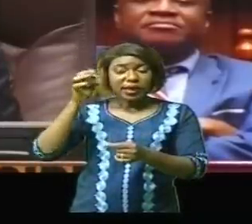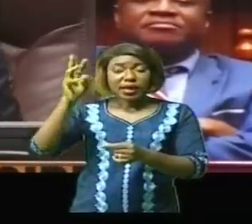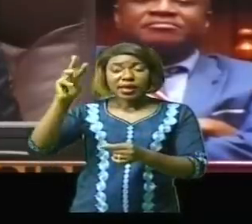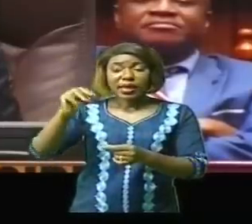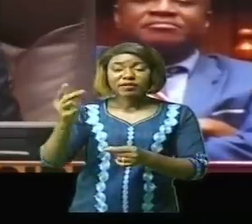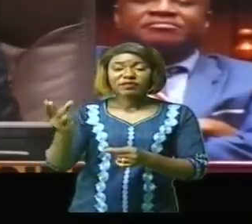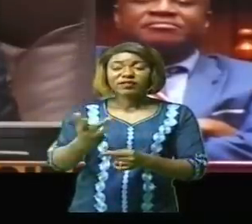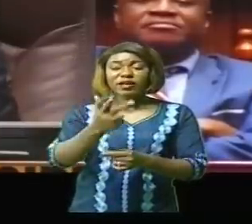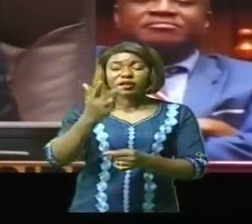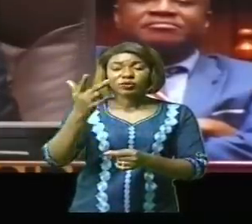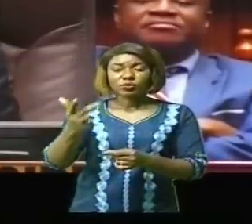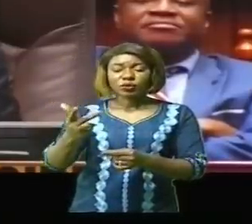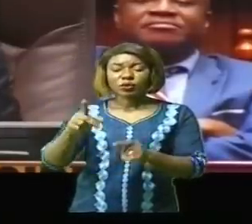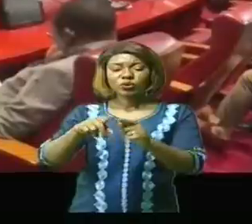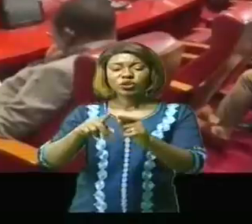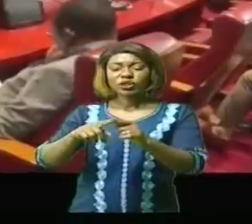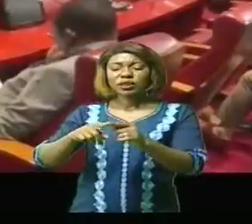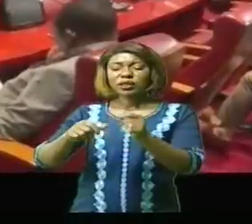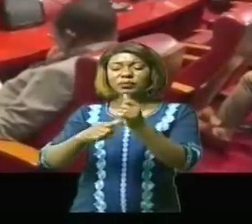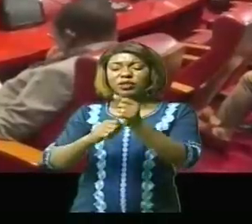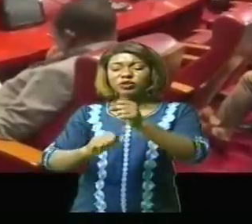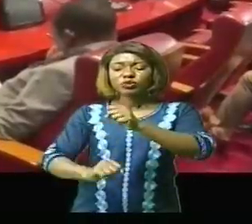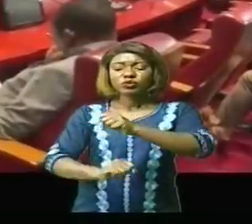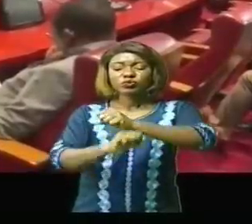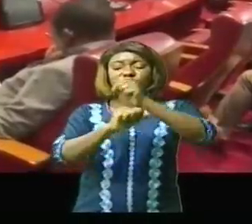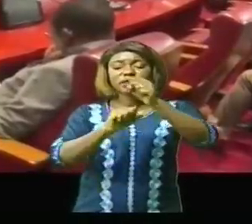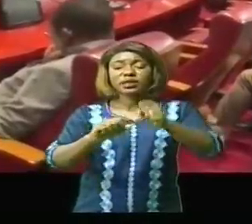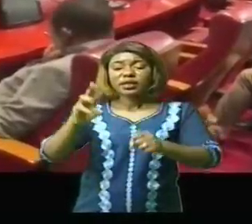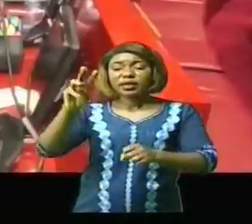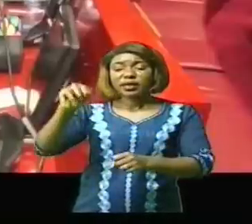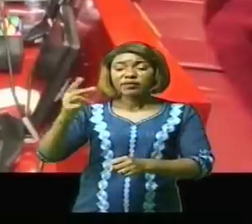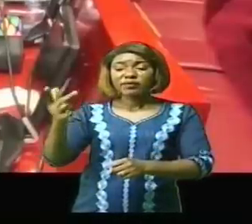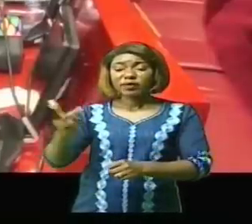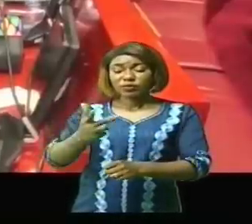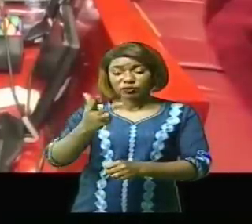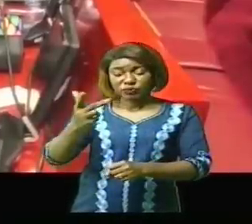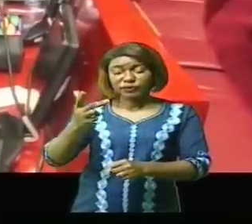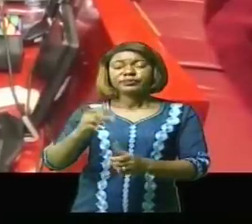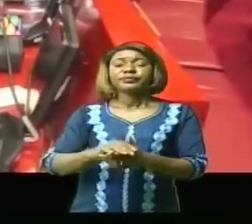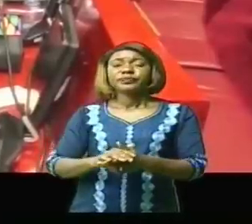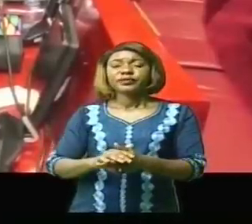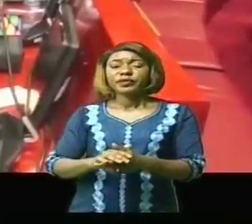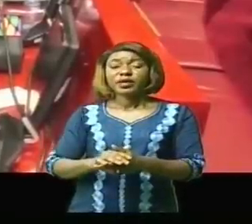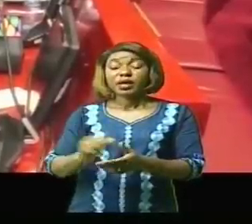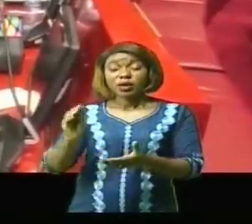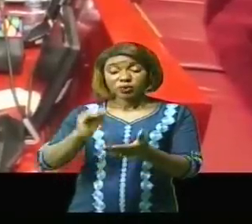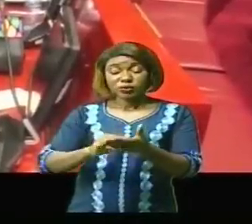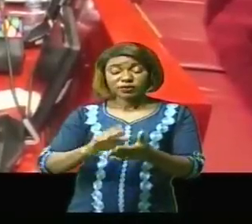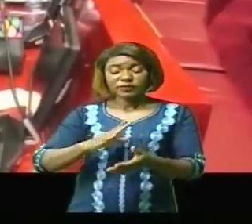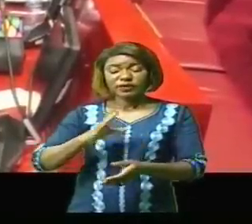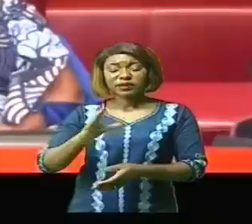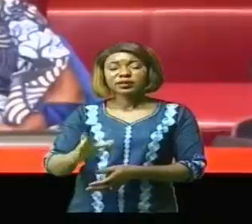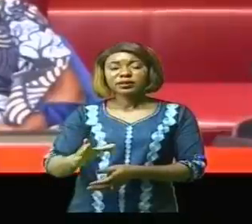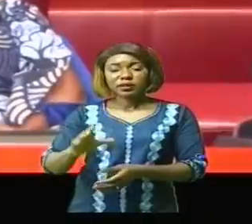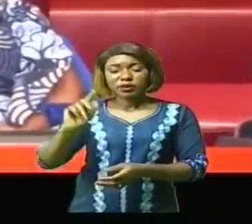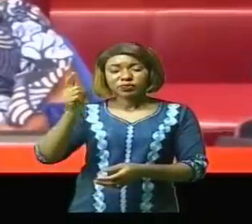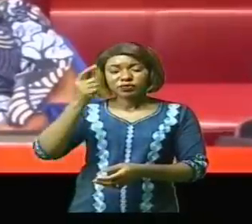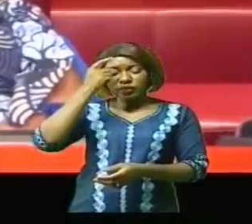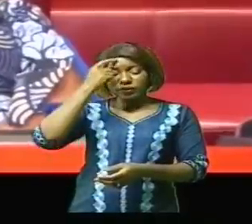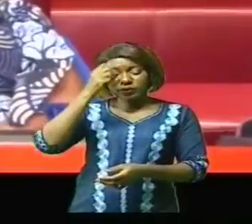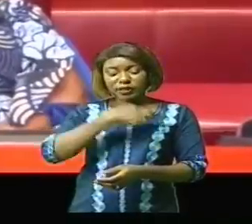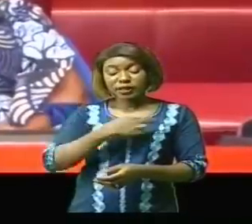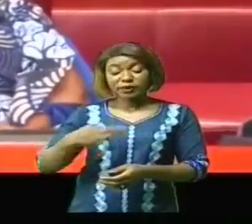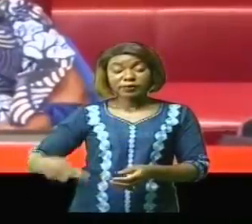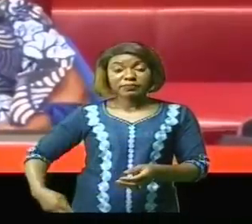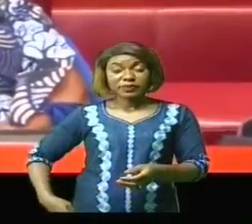que leur commanditaire. Dans cette même perspective, je félicite en passant le gouvernement de la